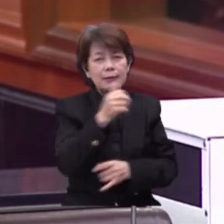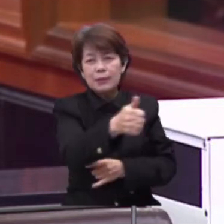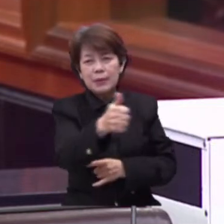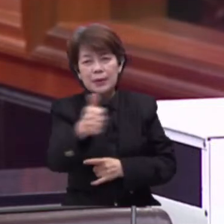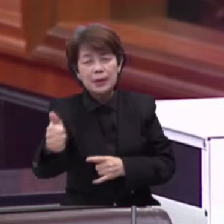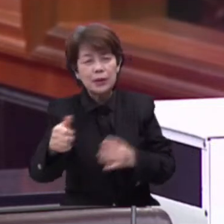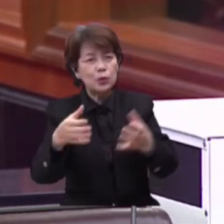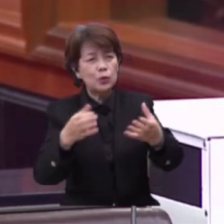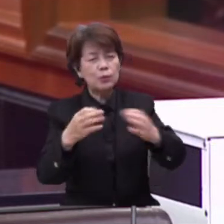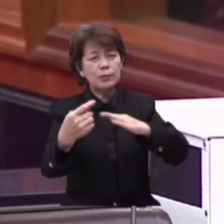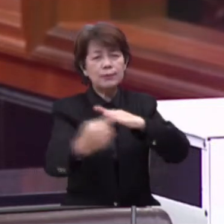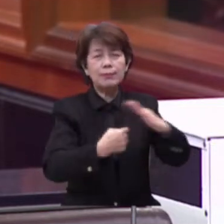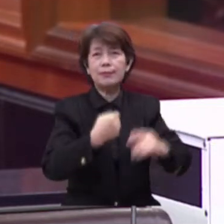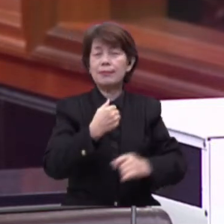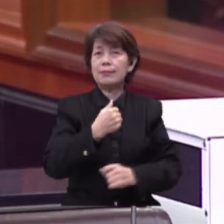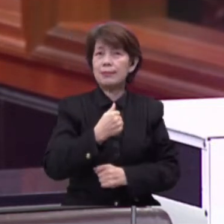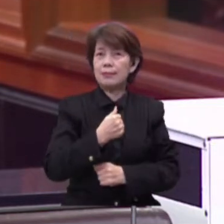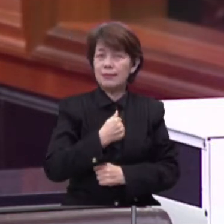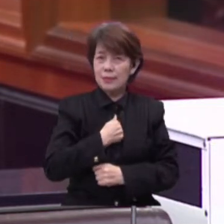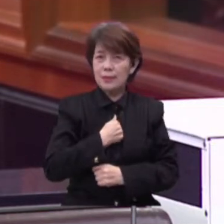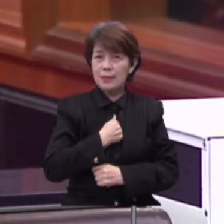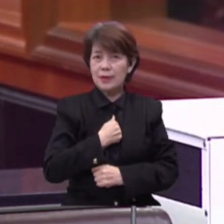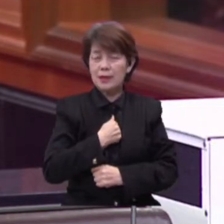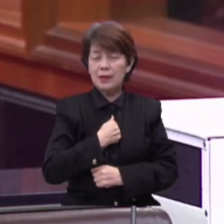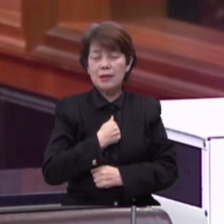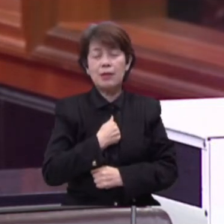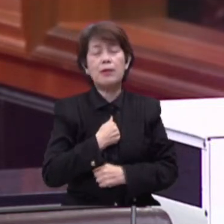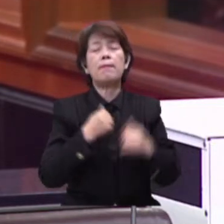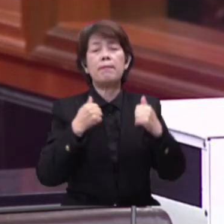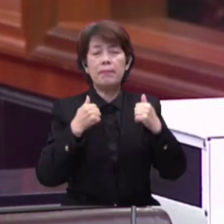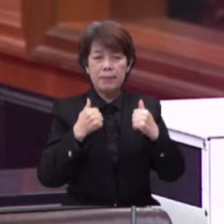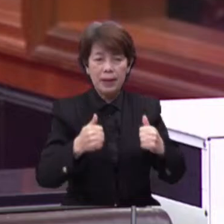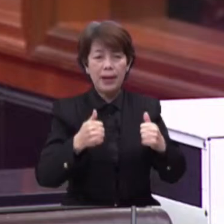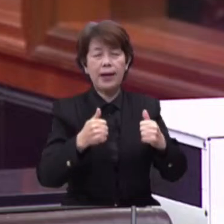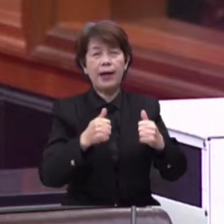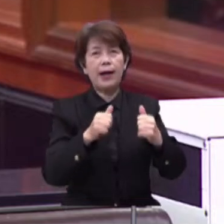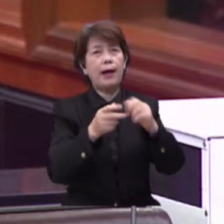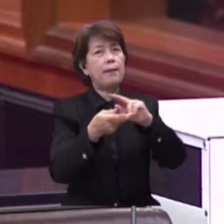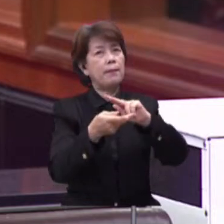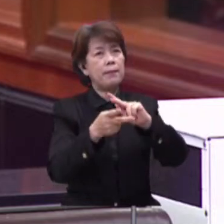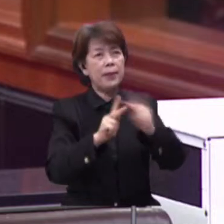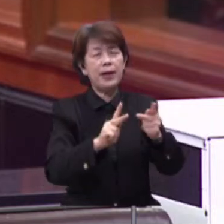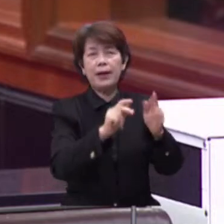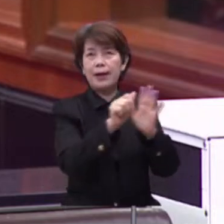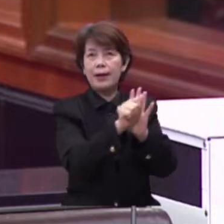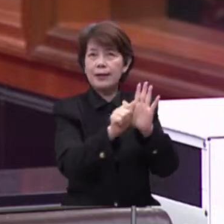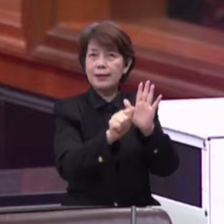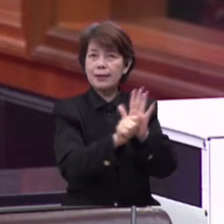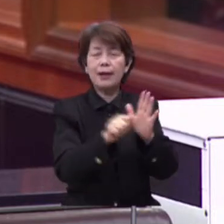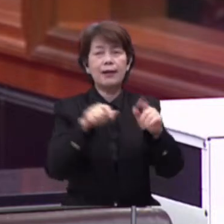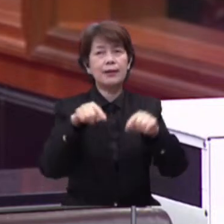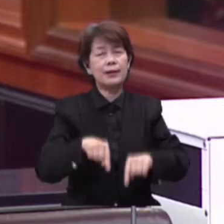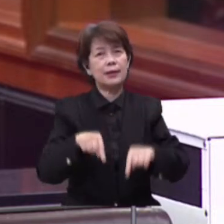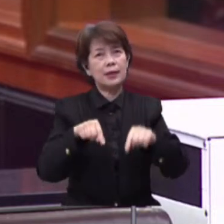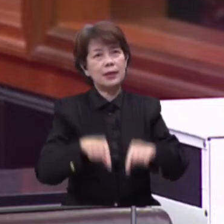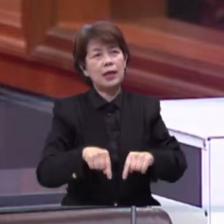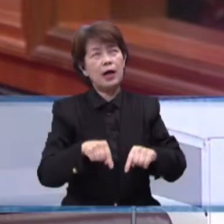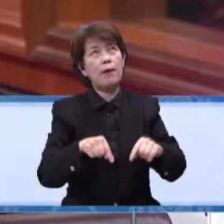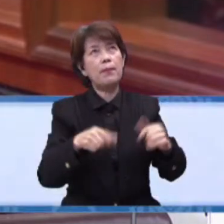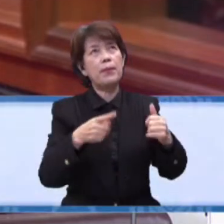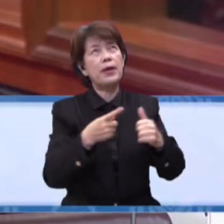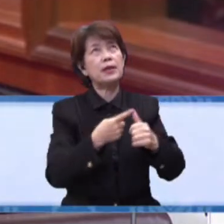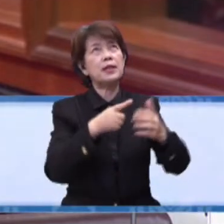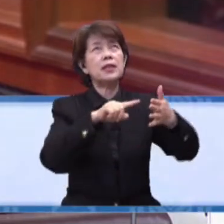jadi ini adalah suatu yang sangat baik dimana Apabila saya mula-mula mengenali Apa itu undang-undang